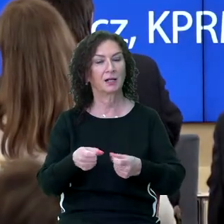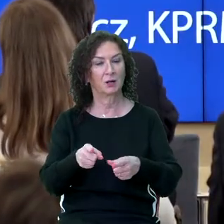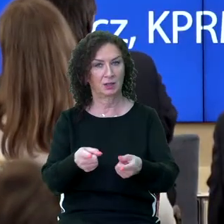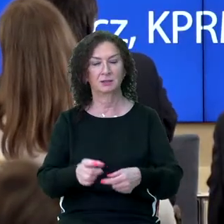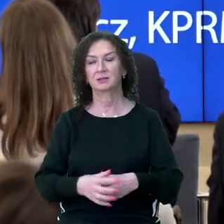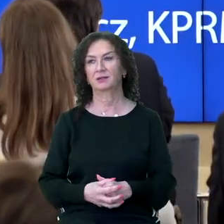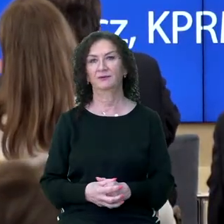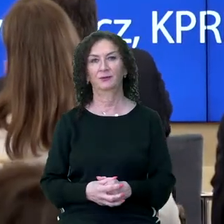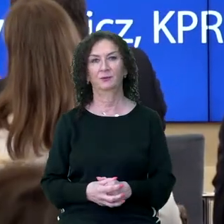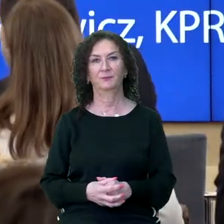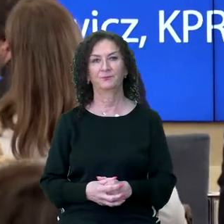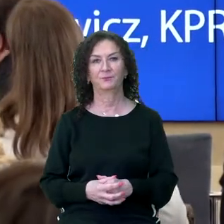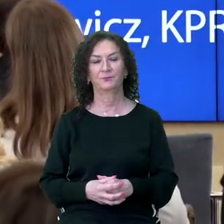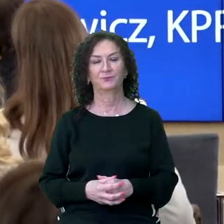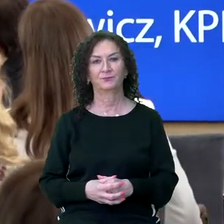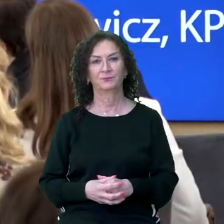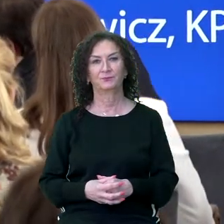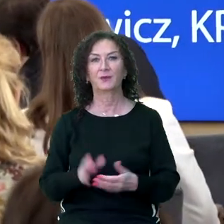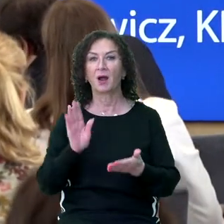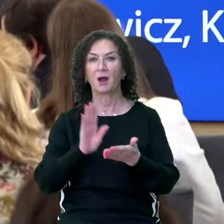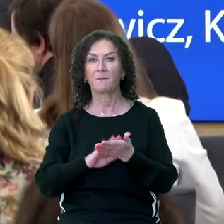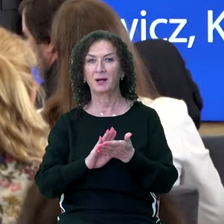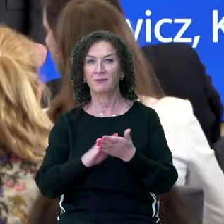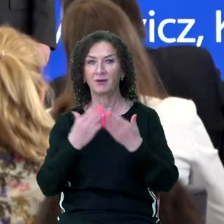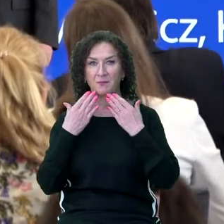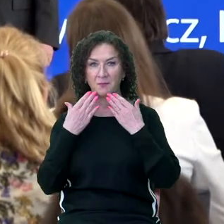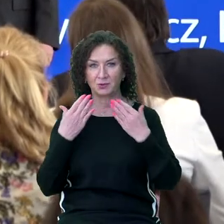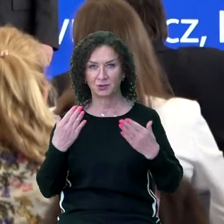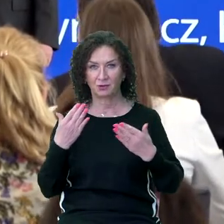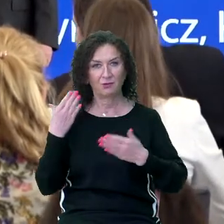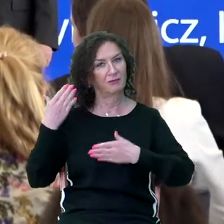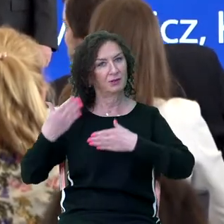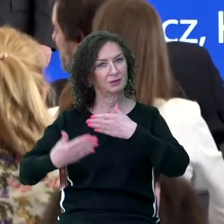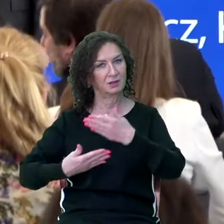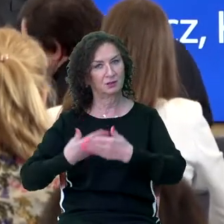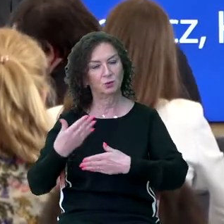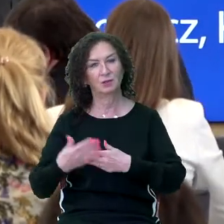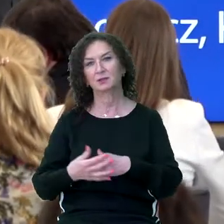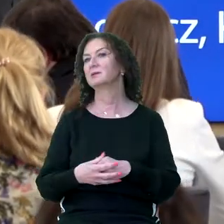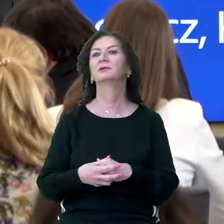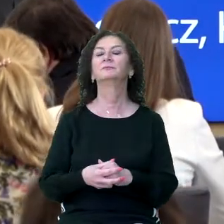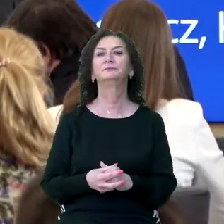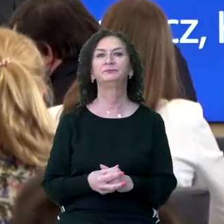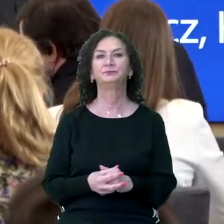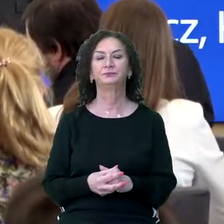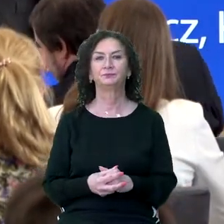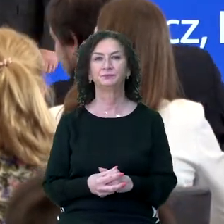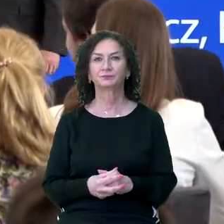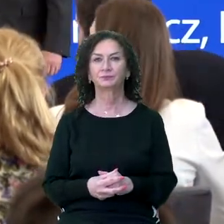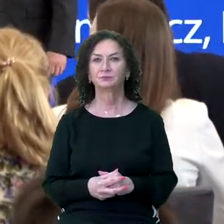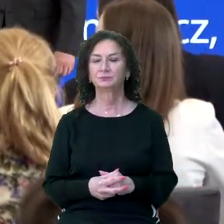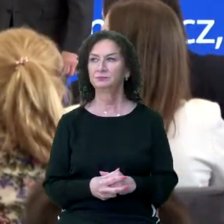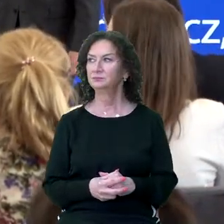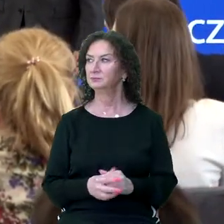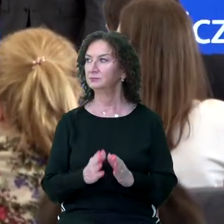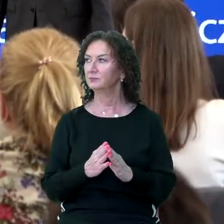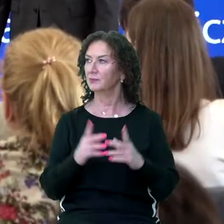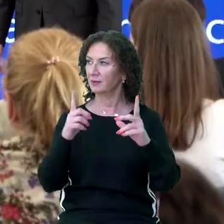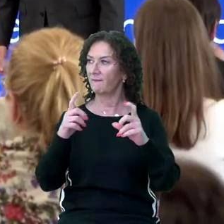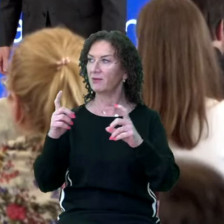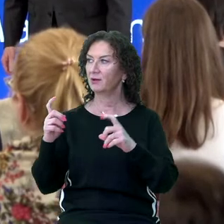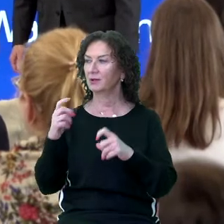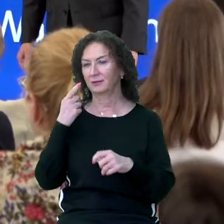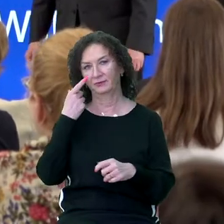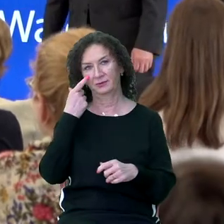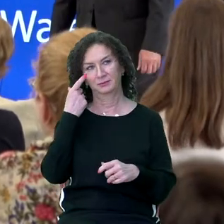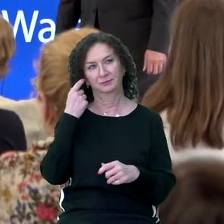brawa, i podziękowania. Gratuluję wszystkim wyróżnionym. Mamy zdjęcia pamiątkowe, pani fotograf potwierdza, wszystko